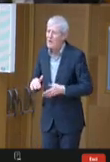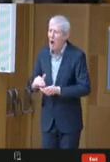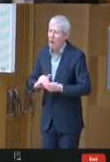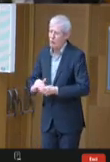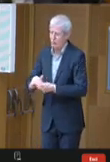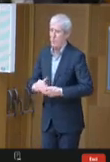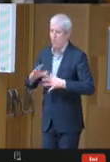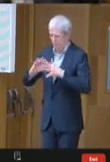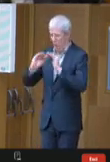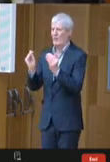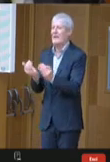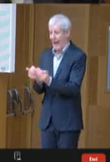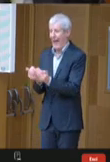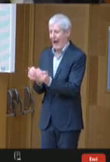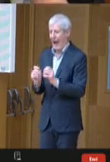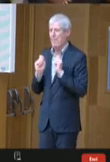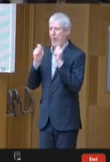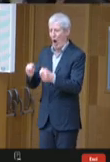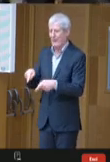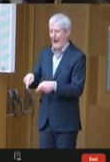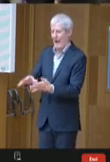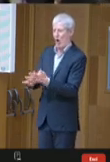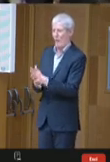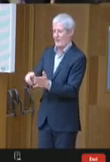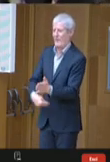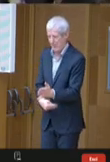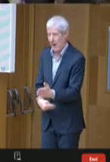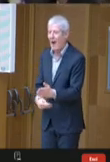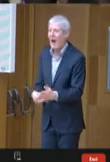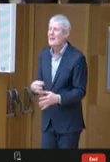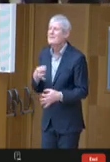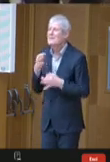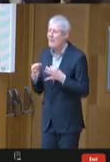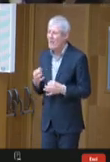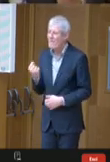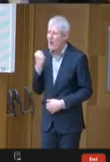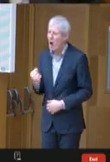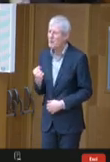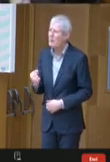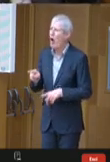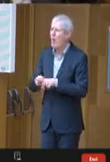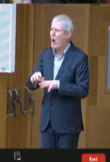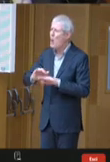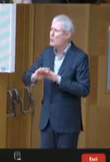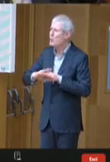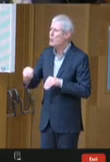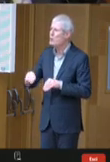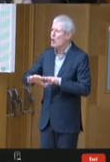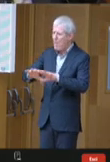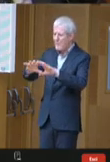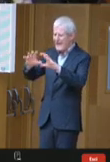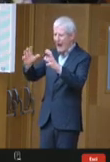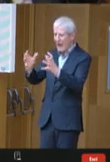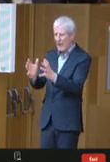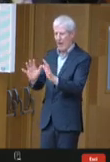a sottoscrivere la convenzione, ha voluto fortemente che l'intero pianeta si fermasse e attenzionasse i